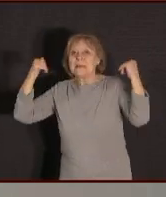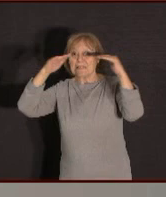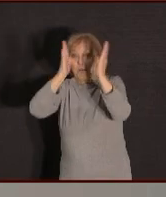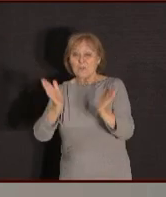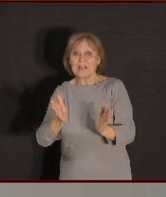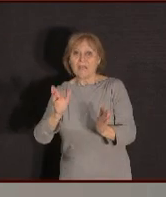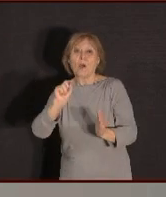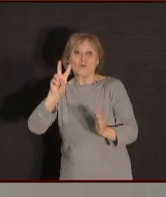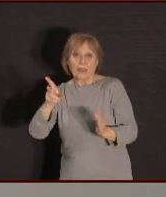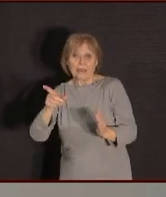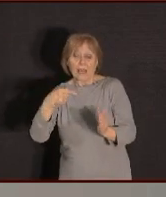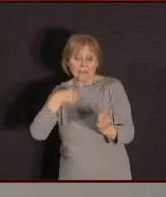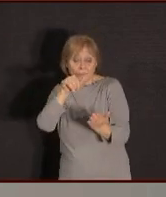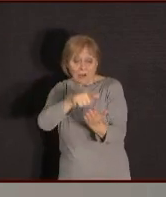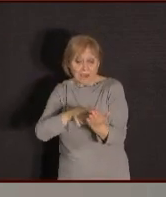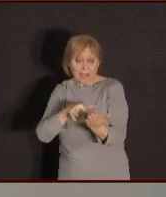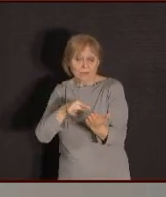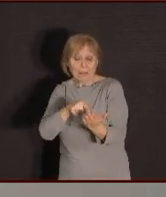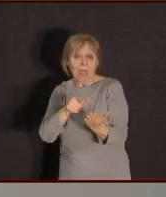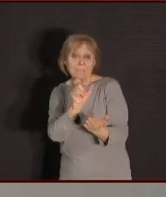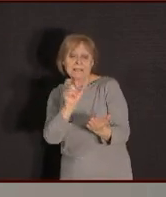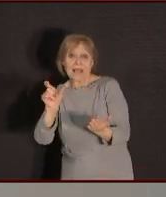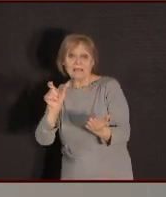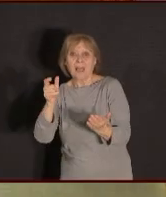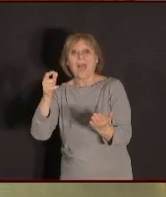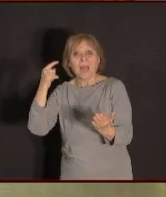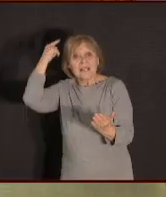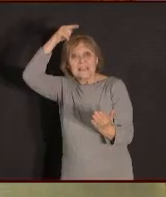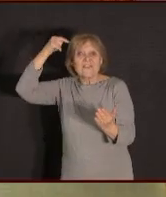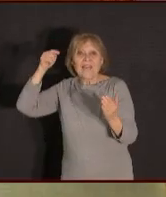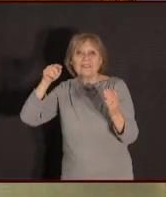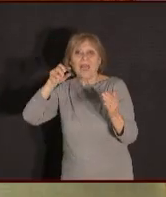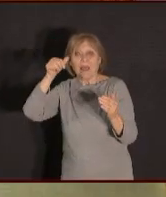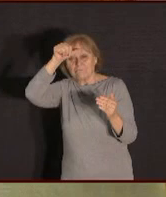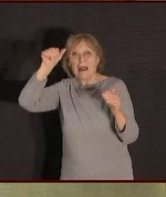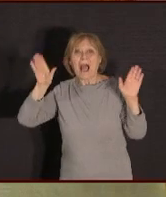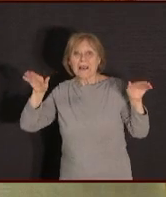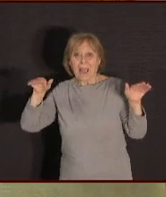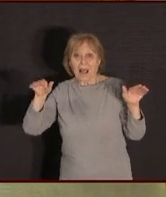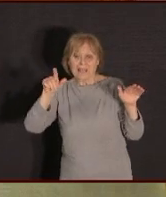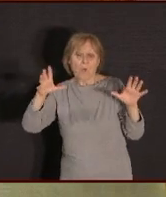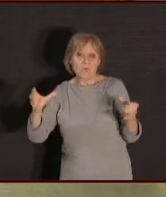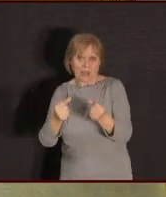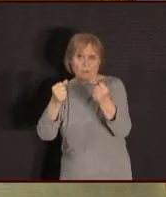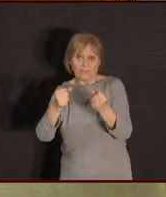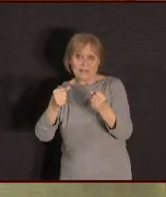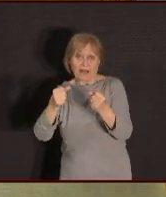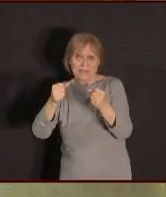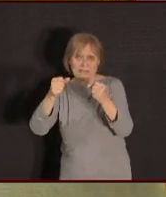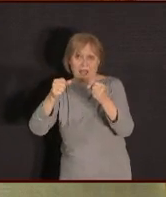In iz članka so mi izstopile besede Svete Angele, ki je ustanoviteljica Uršulink. Sicer